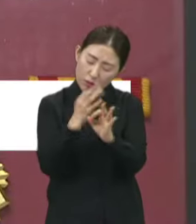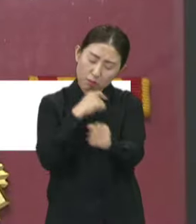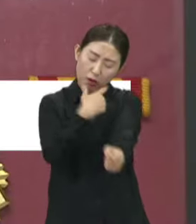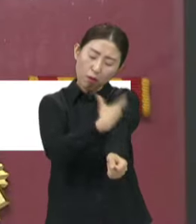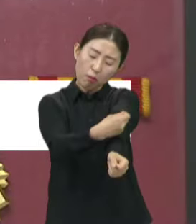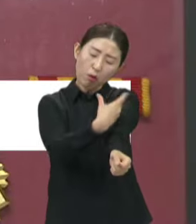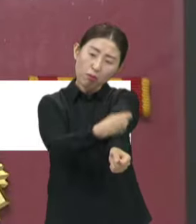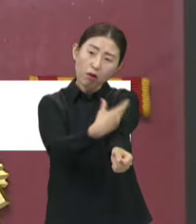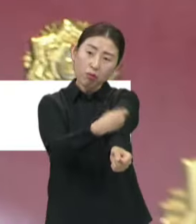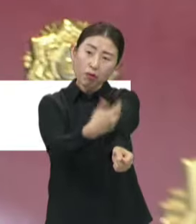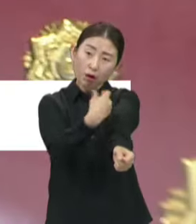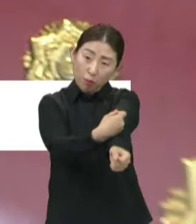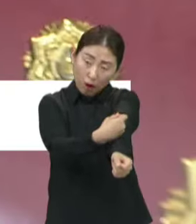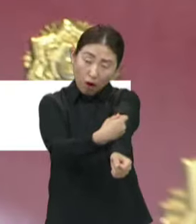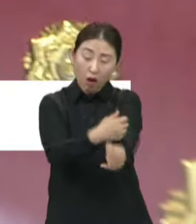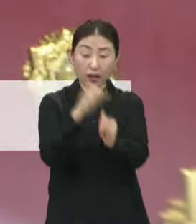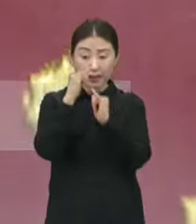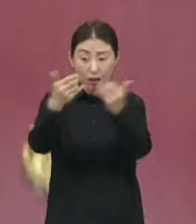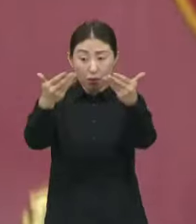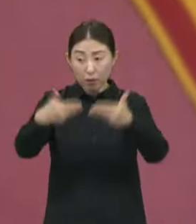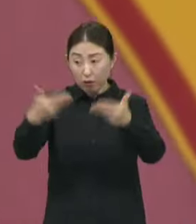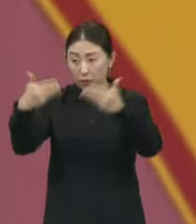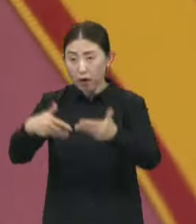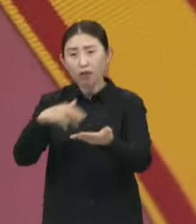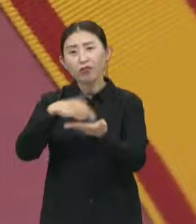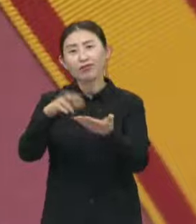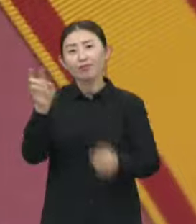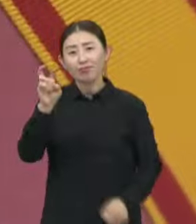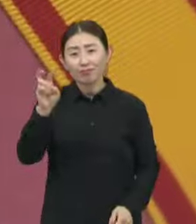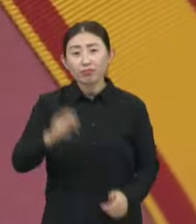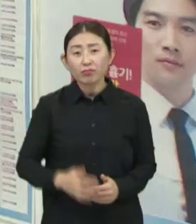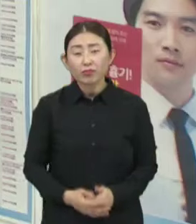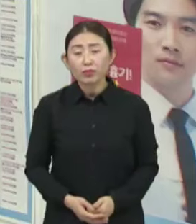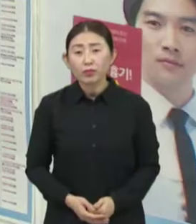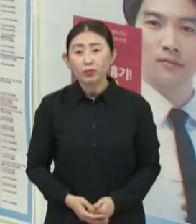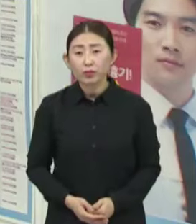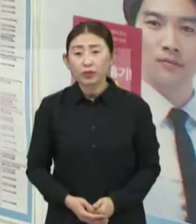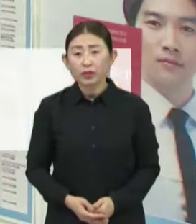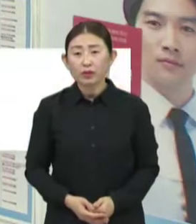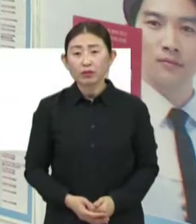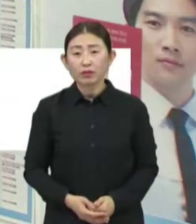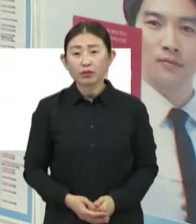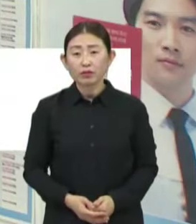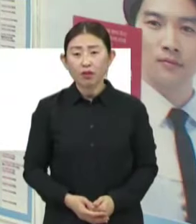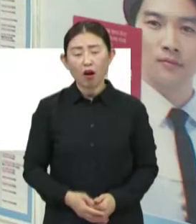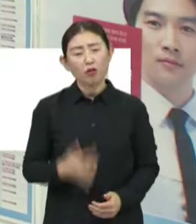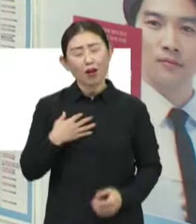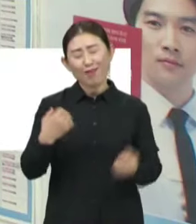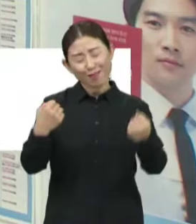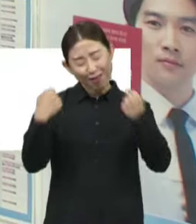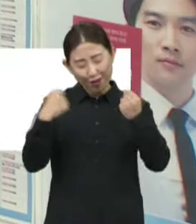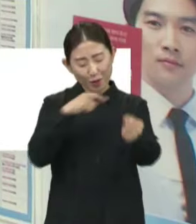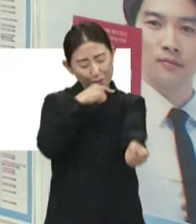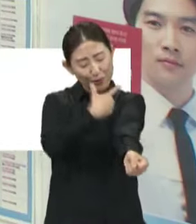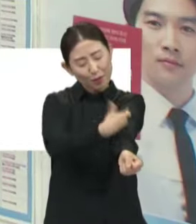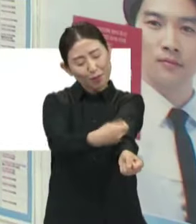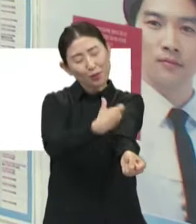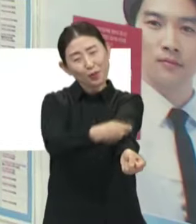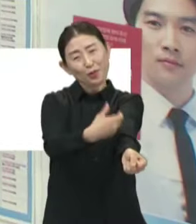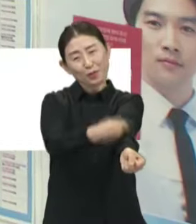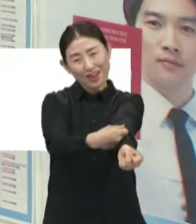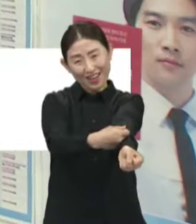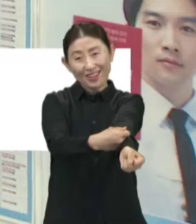하고 헌혈로 받은 표창만 20개 가까이 됩니다. 건강했기 때문에 이제 헌혈을 시작했고요. 또